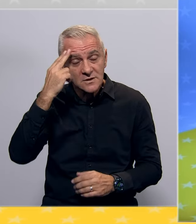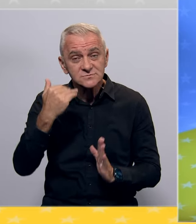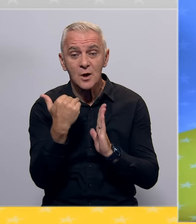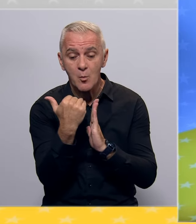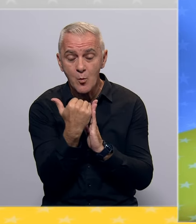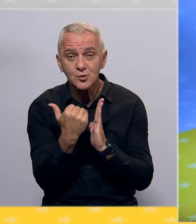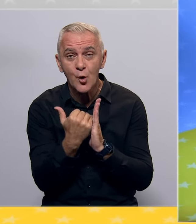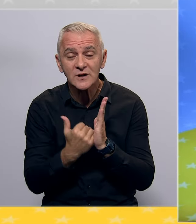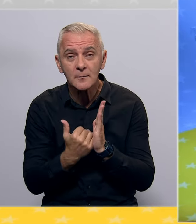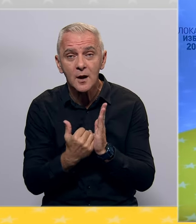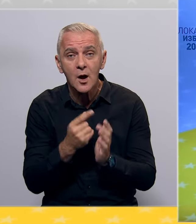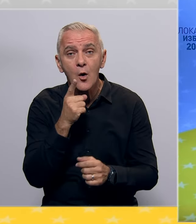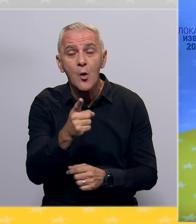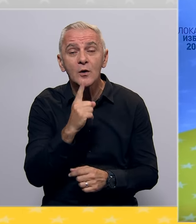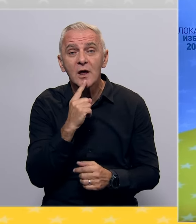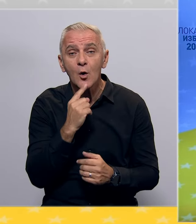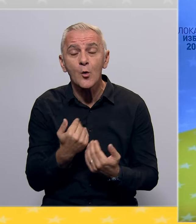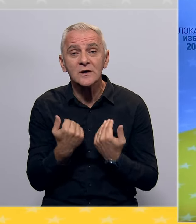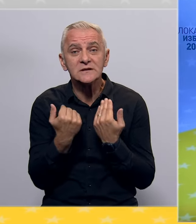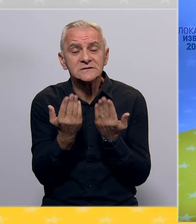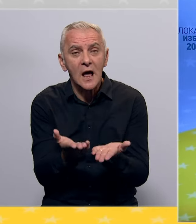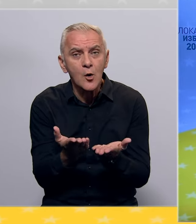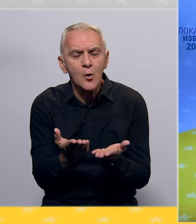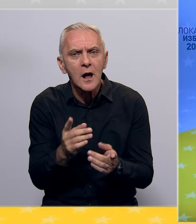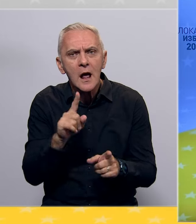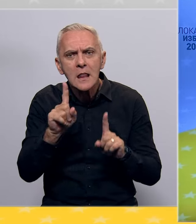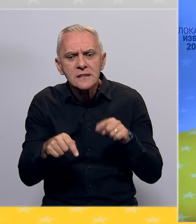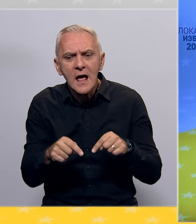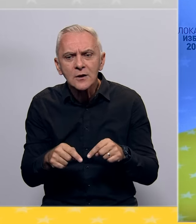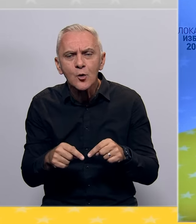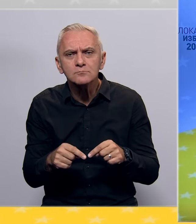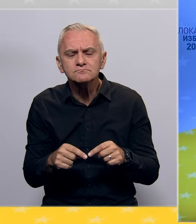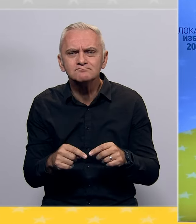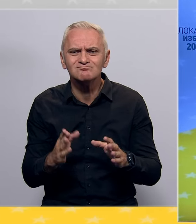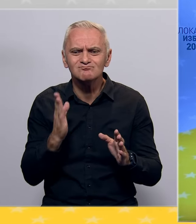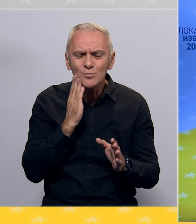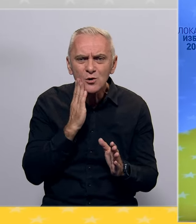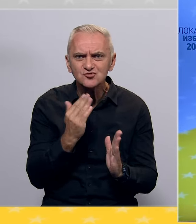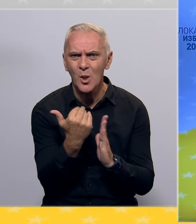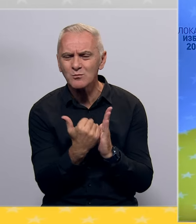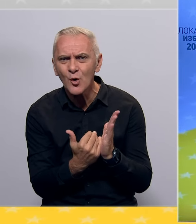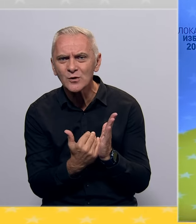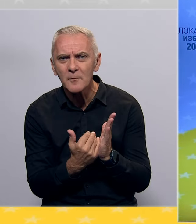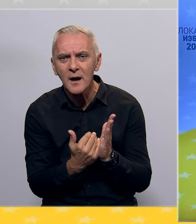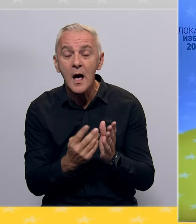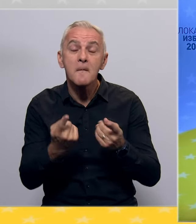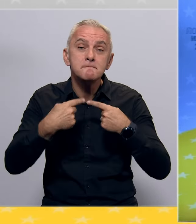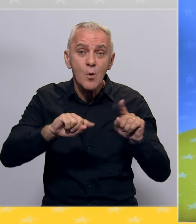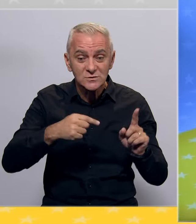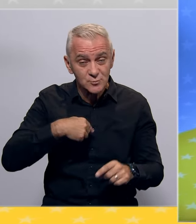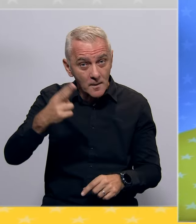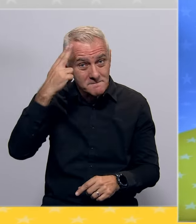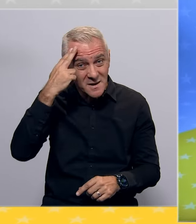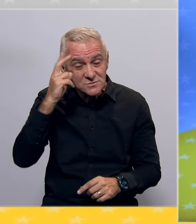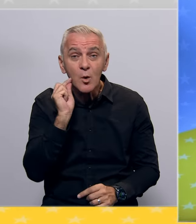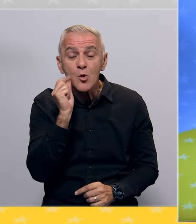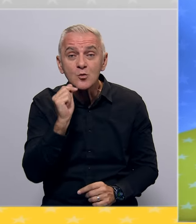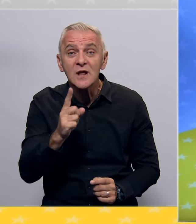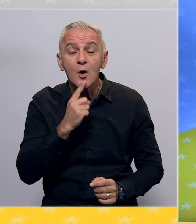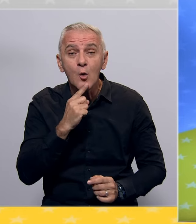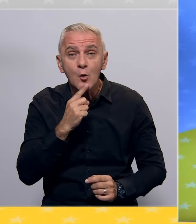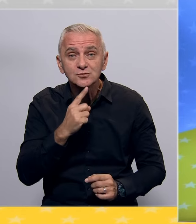programima one koji nude neki ostvariv, realan program, a naročito prepoznajmo ljude koji